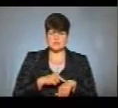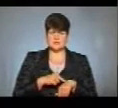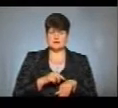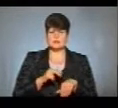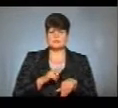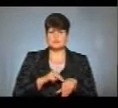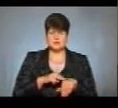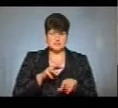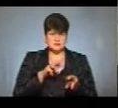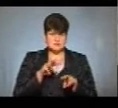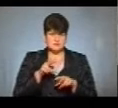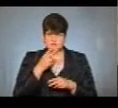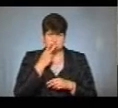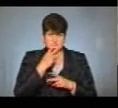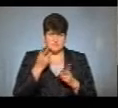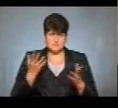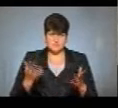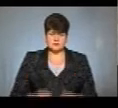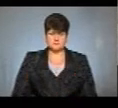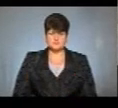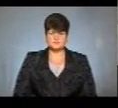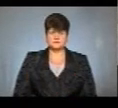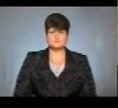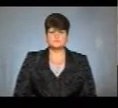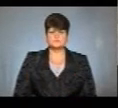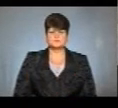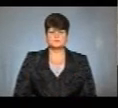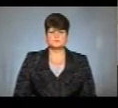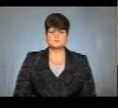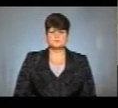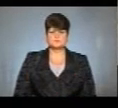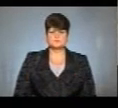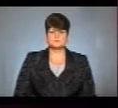патрульних там не побачили. Світлана Лазорик, Юрій Багрій, новини.